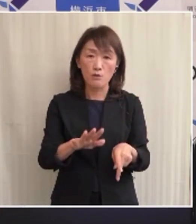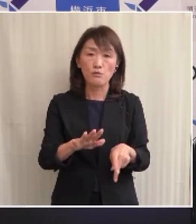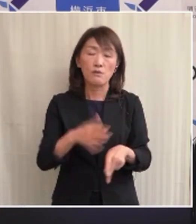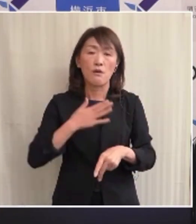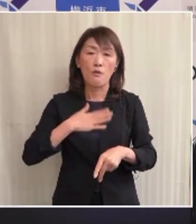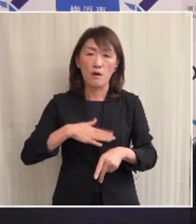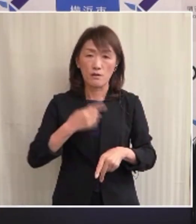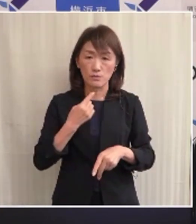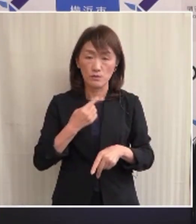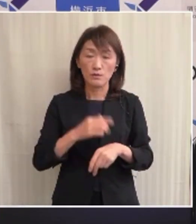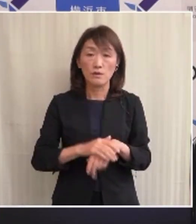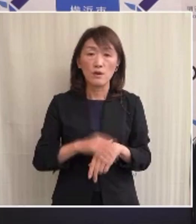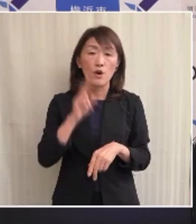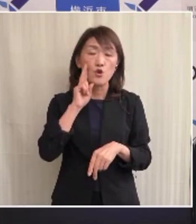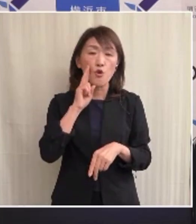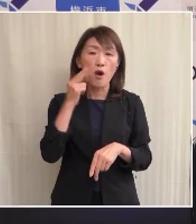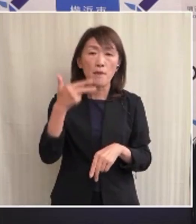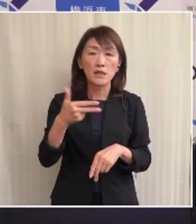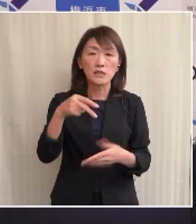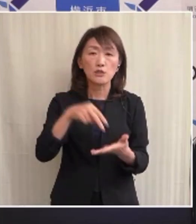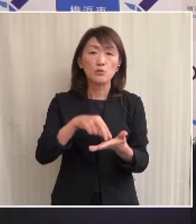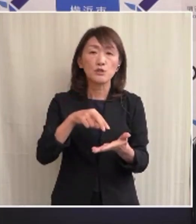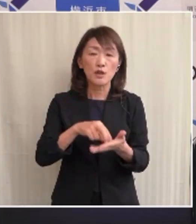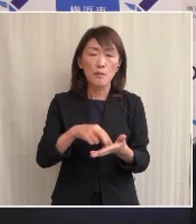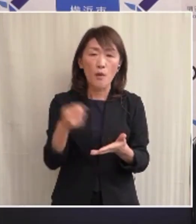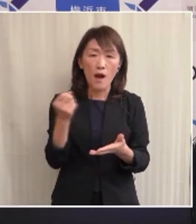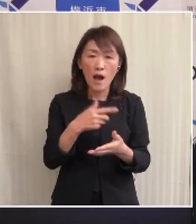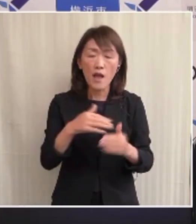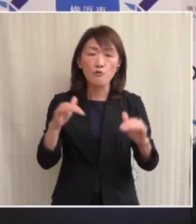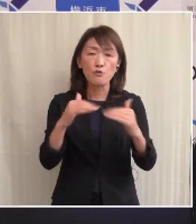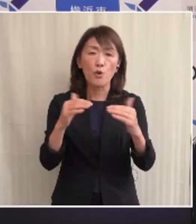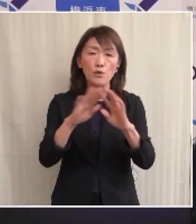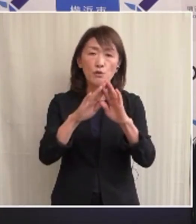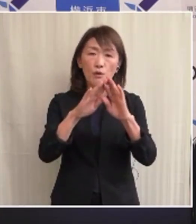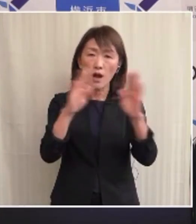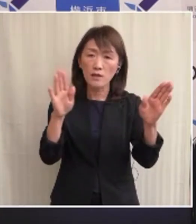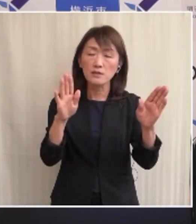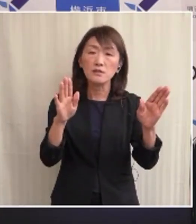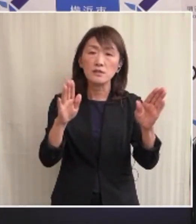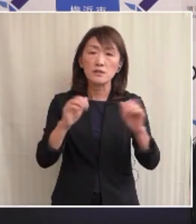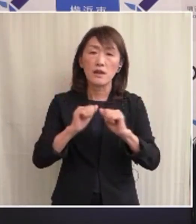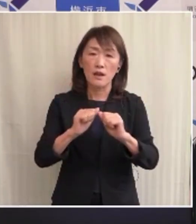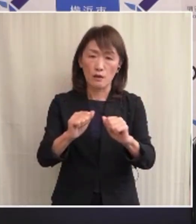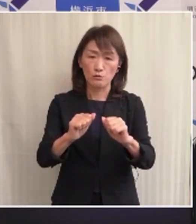ておりますので、まあ、本市としても早急に協議を開始して、まあ、現在協議中であります。